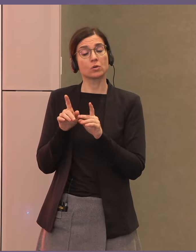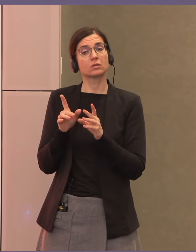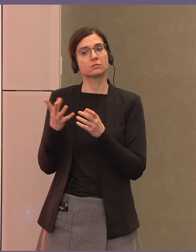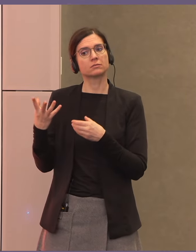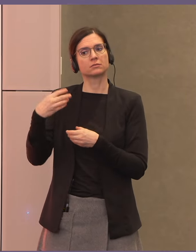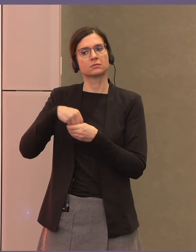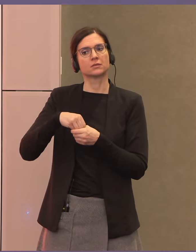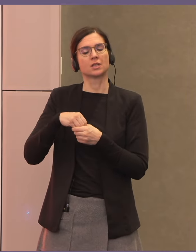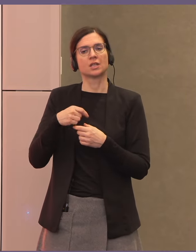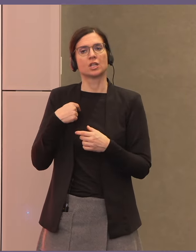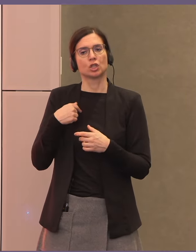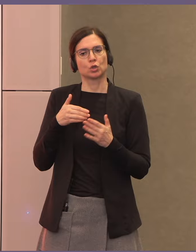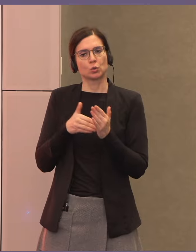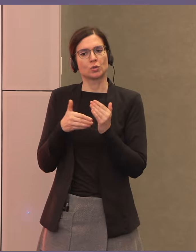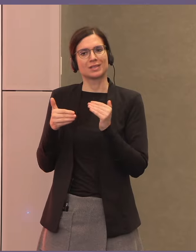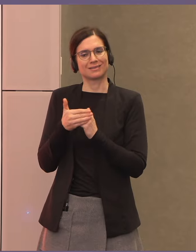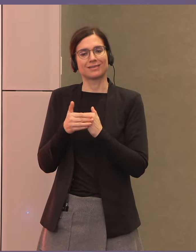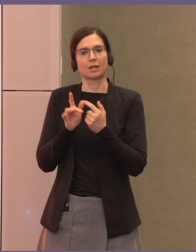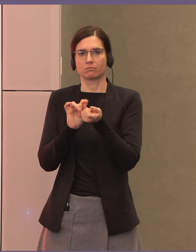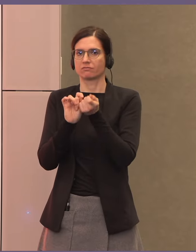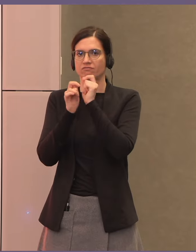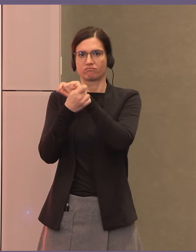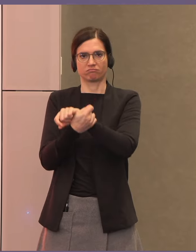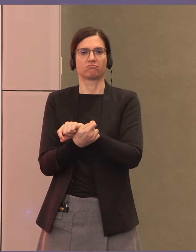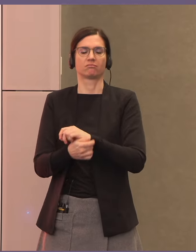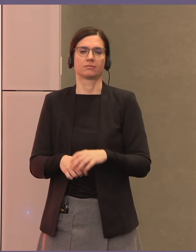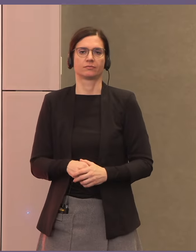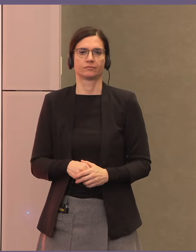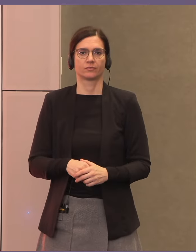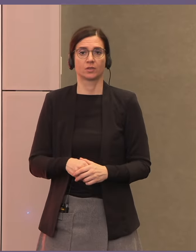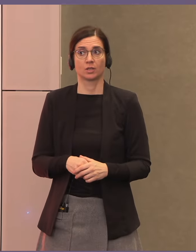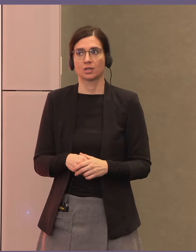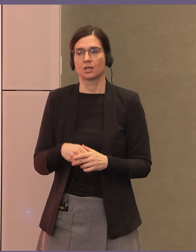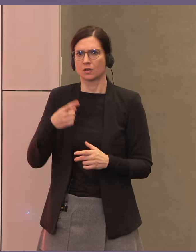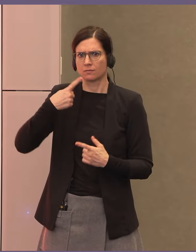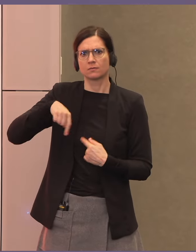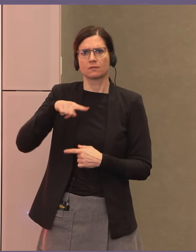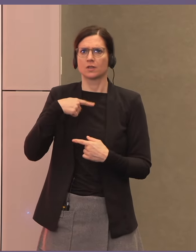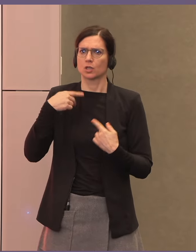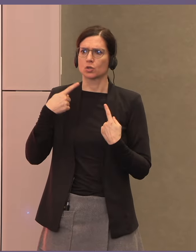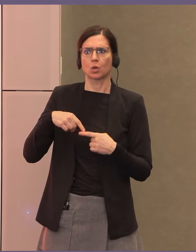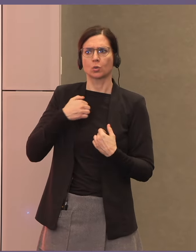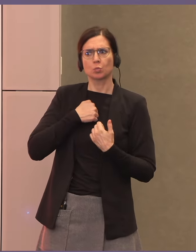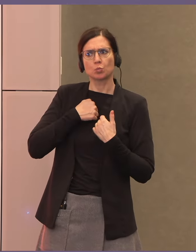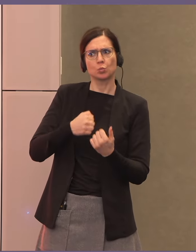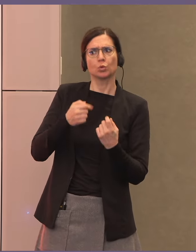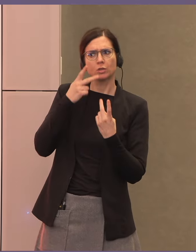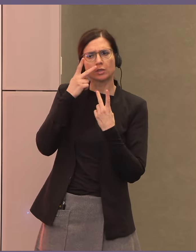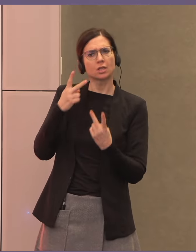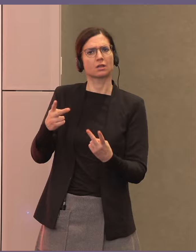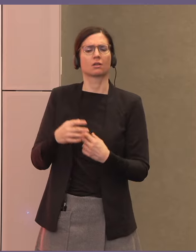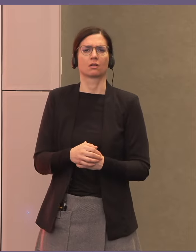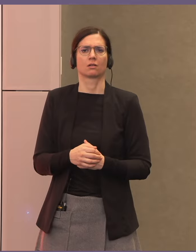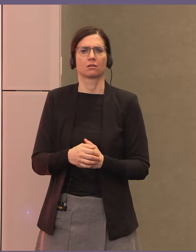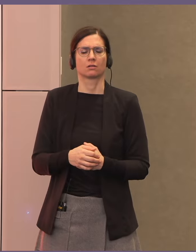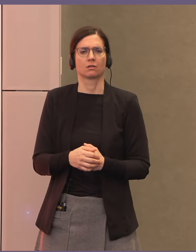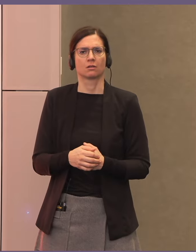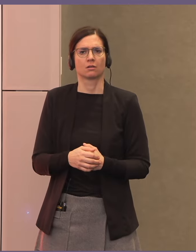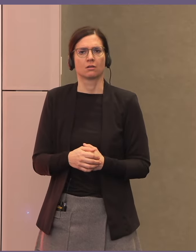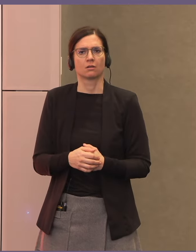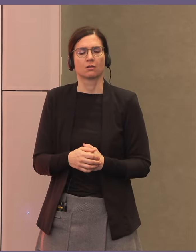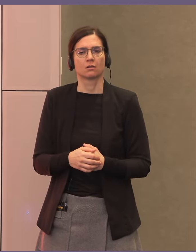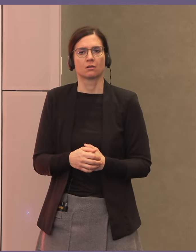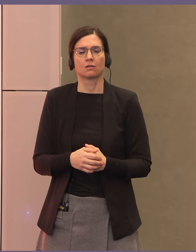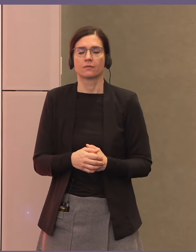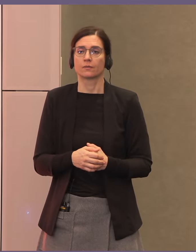dass sie ein ganz grausliches System letztlich über Bord werfen und das sollte uns Mut machen und Mut machen sollte uns auch obwohl